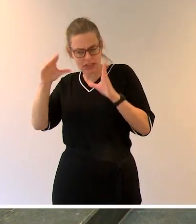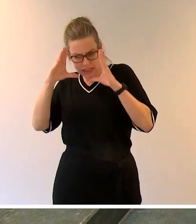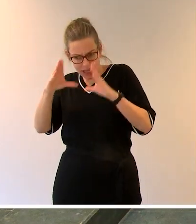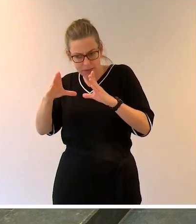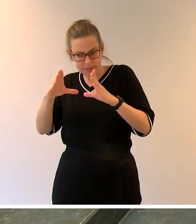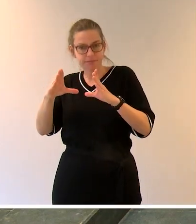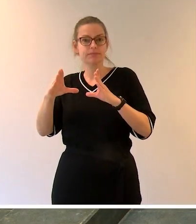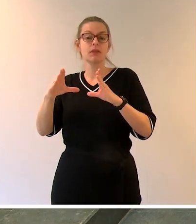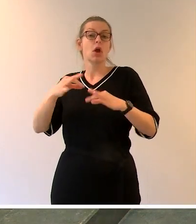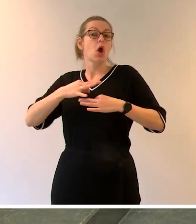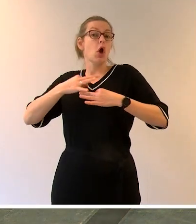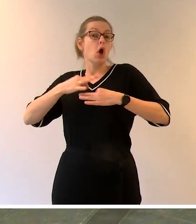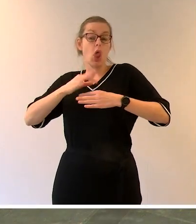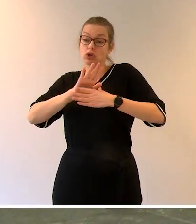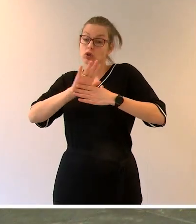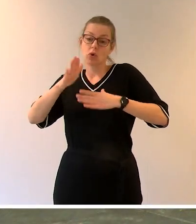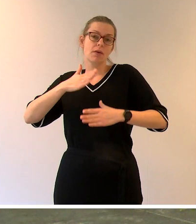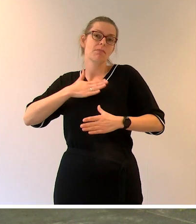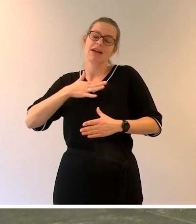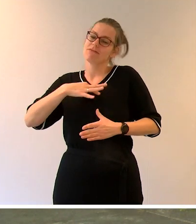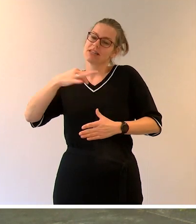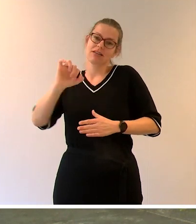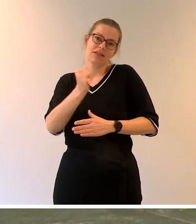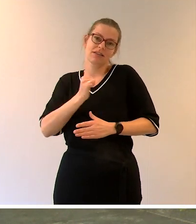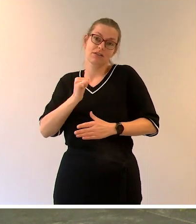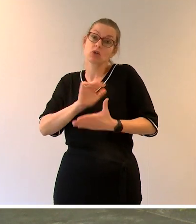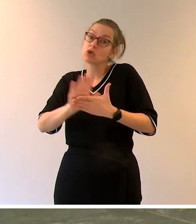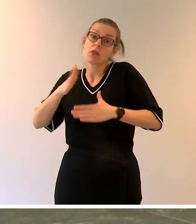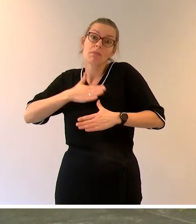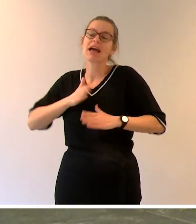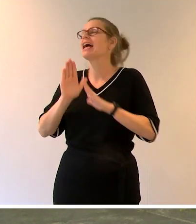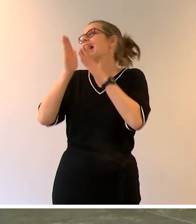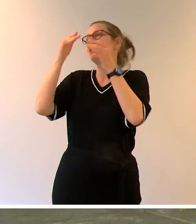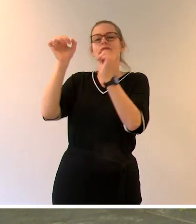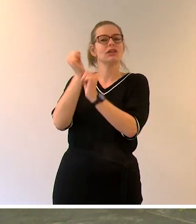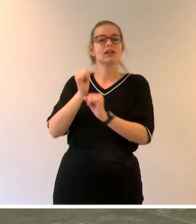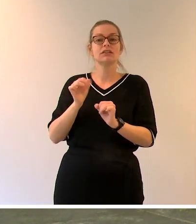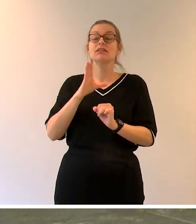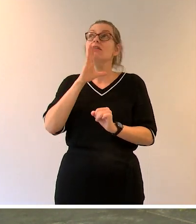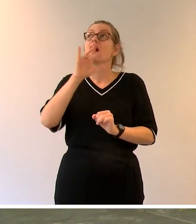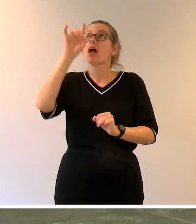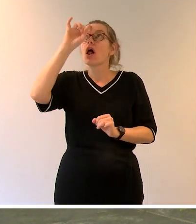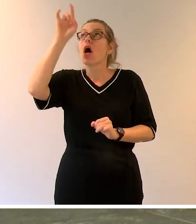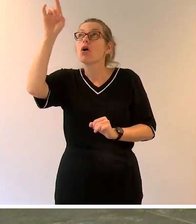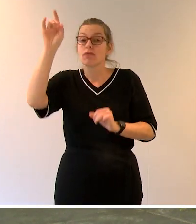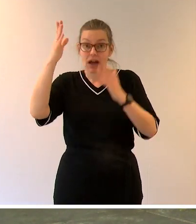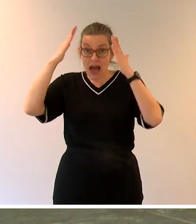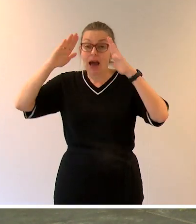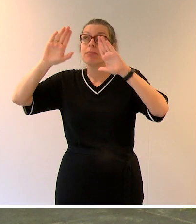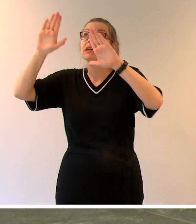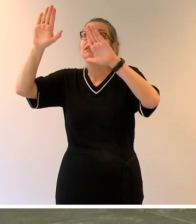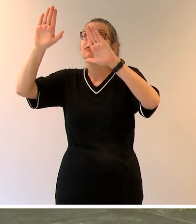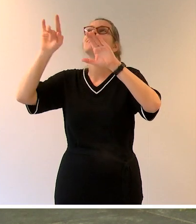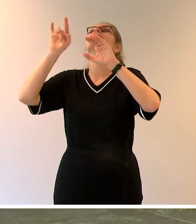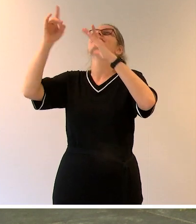Vind je geluk niet zonder mij, want naast mij is geen leven. Wie God gelooft en hem aanbidt, die komt hij